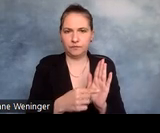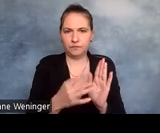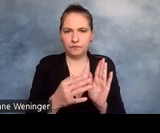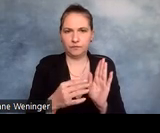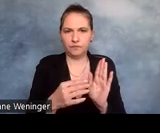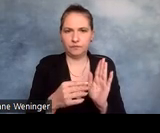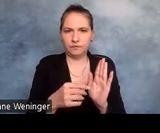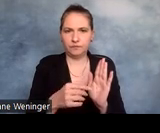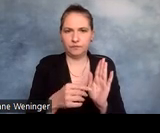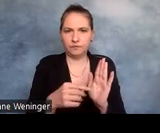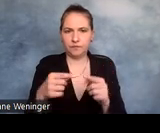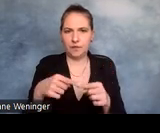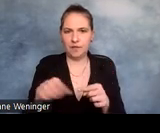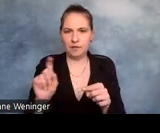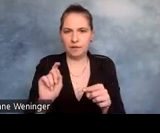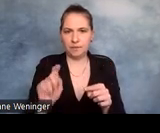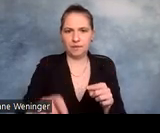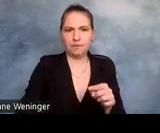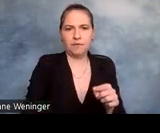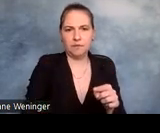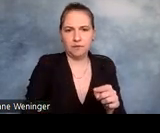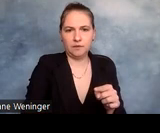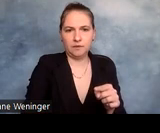Ich gehe mal auf den Link.